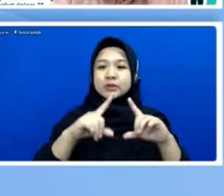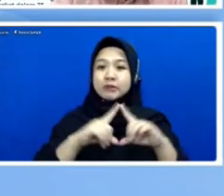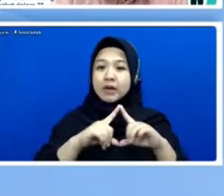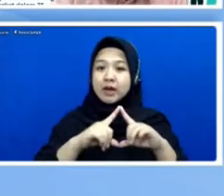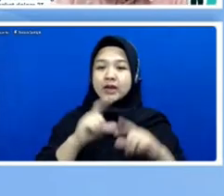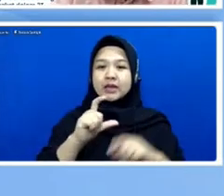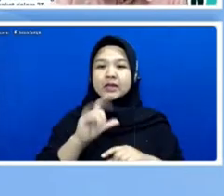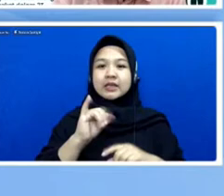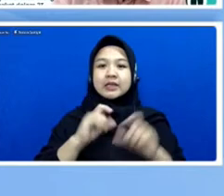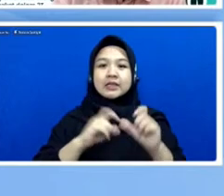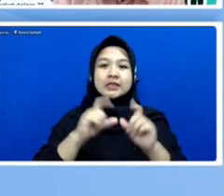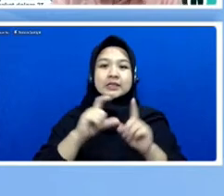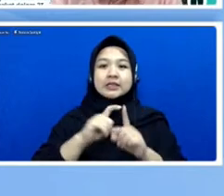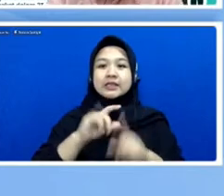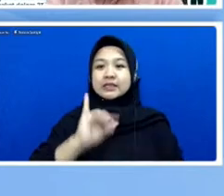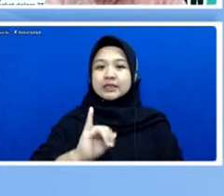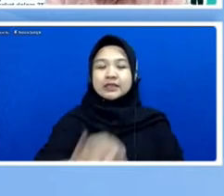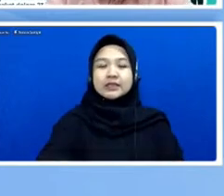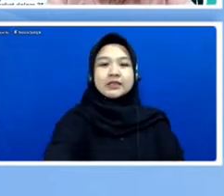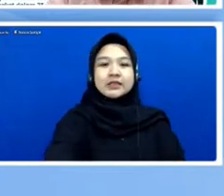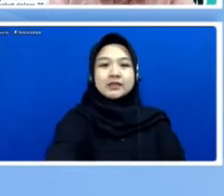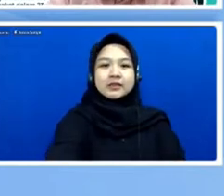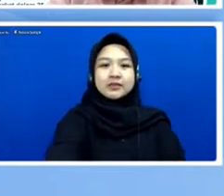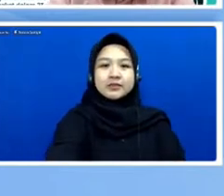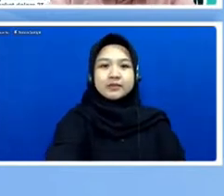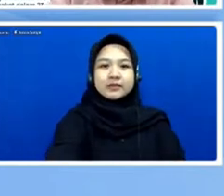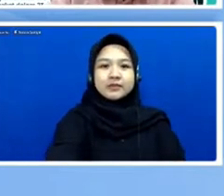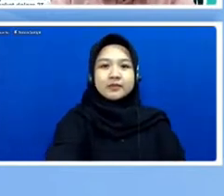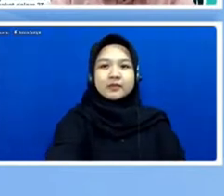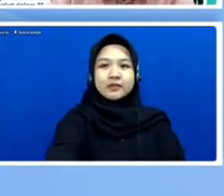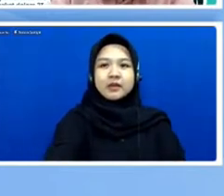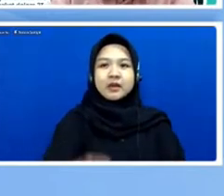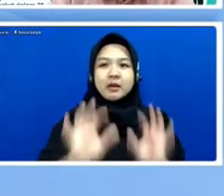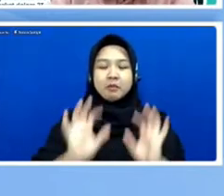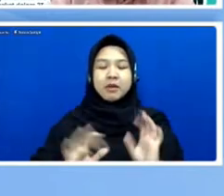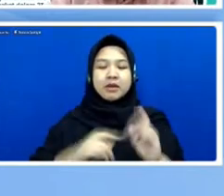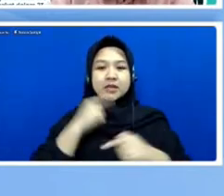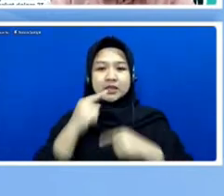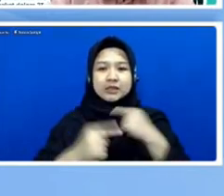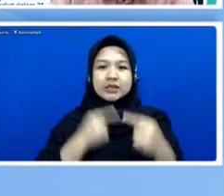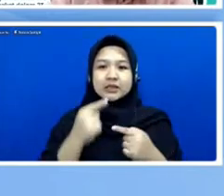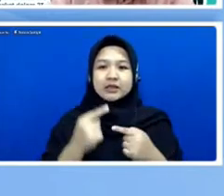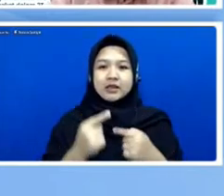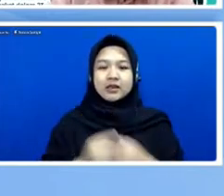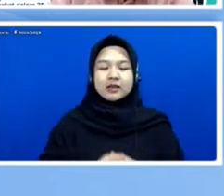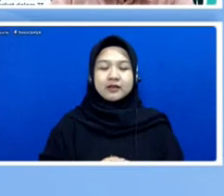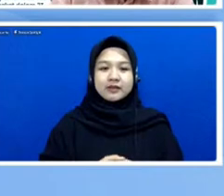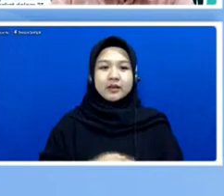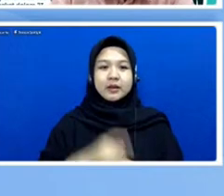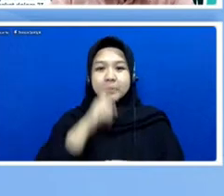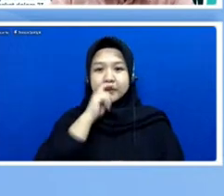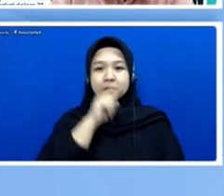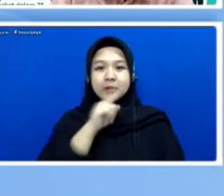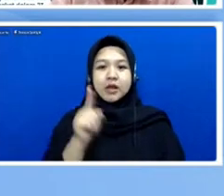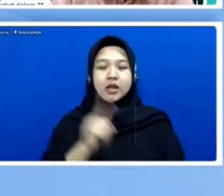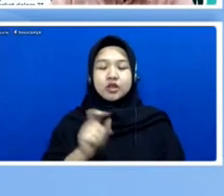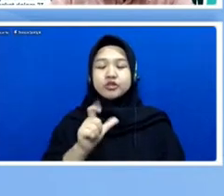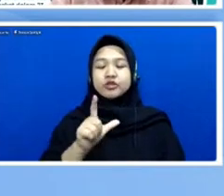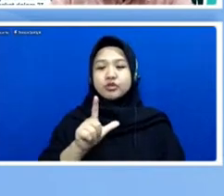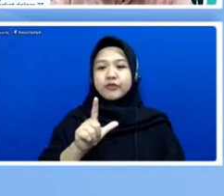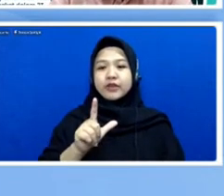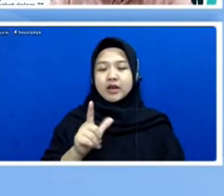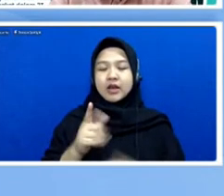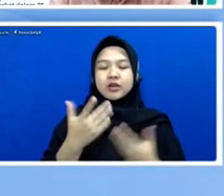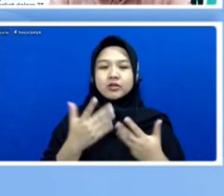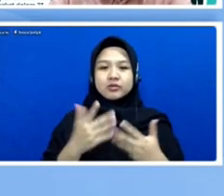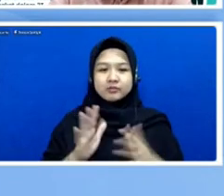SISDI, apalagi tadi Pak Wakil Gubernur, banyak cerita soal itu ya, dan seterusnya. Pak Sulpikar juga secara